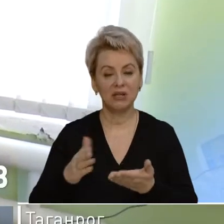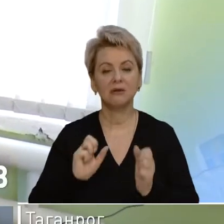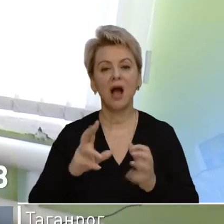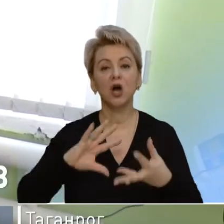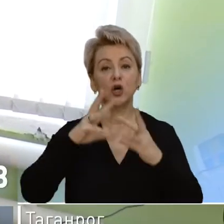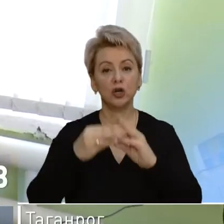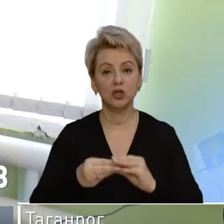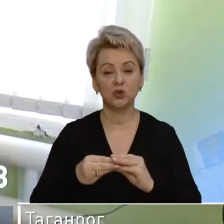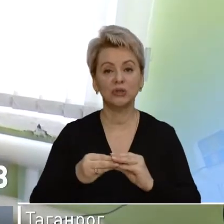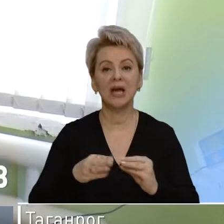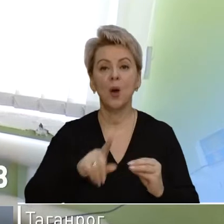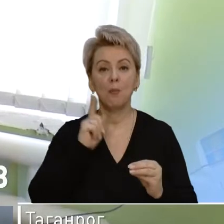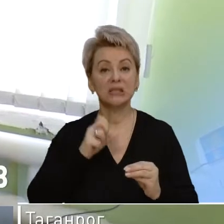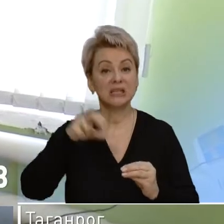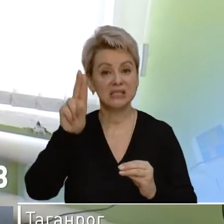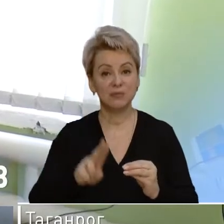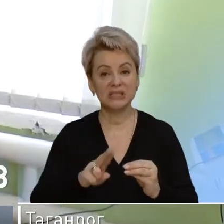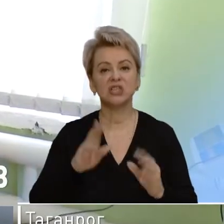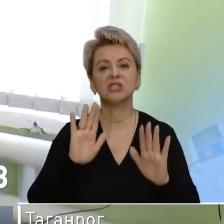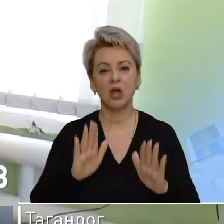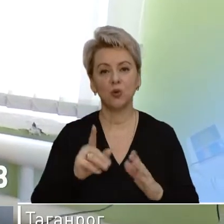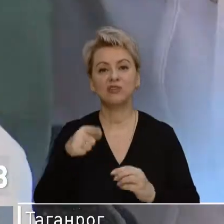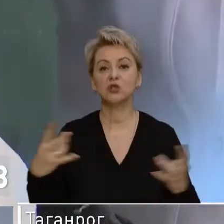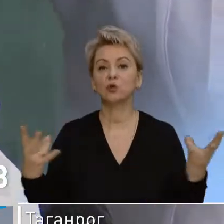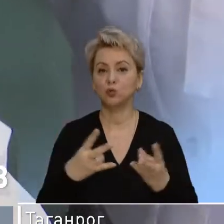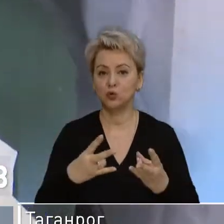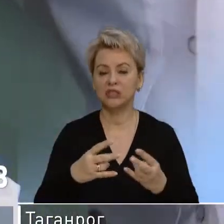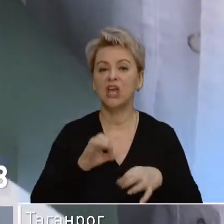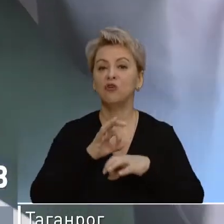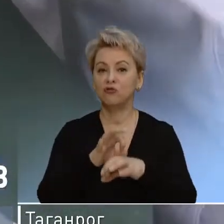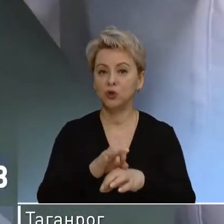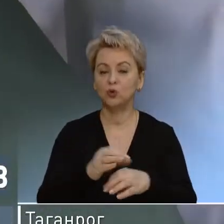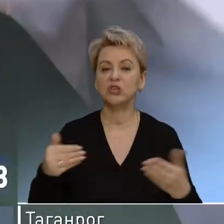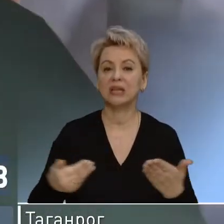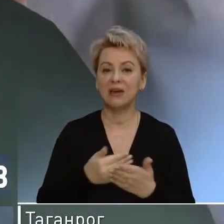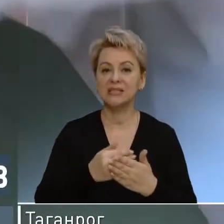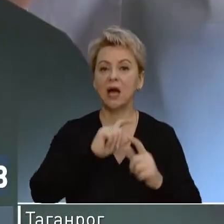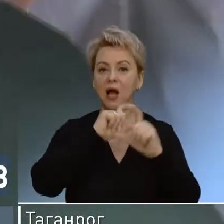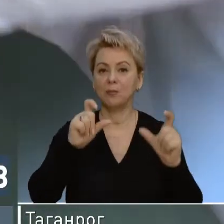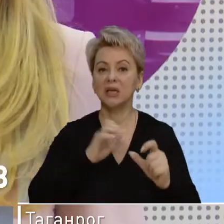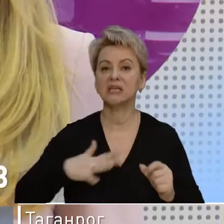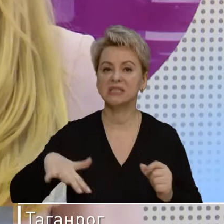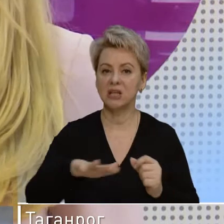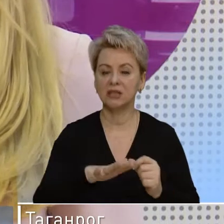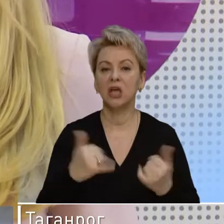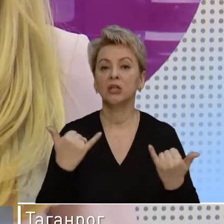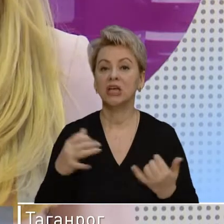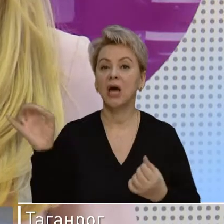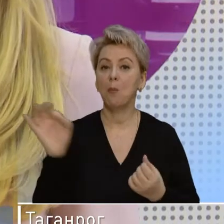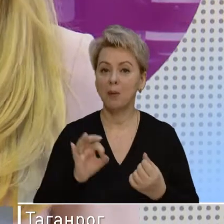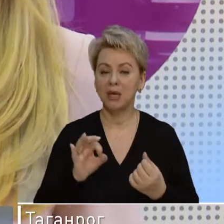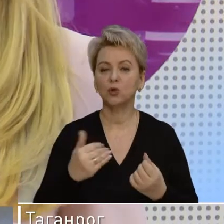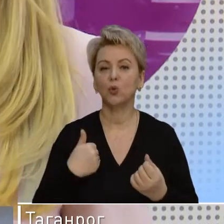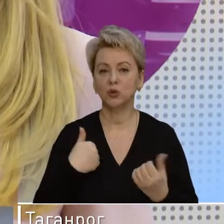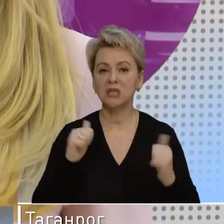Как результат, донские молодые специалисты становятся востребованы в ведущих инновационных компаниях страны. На данный момент у